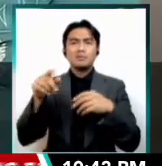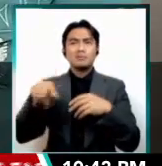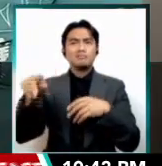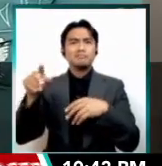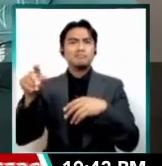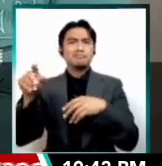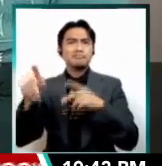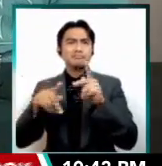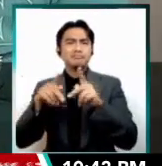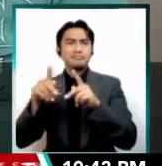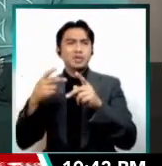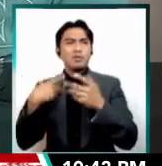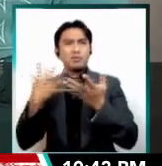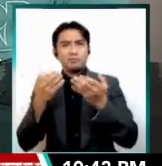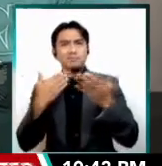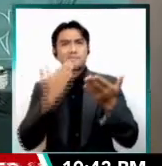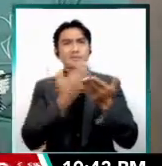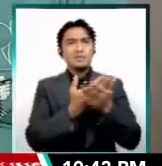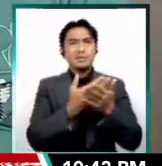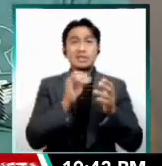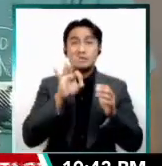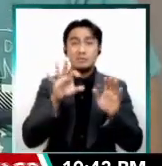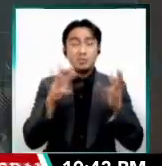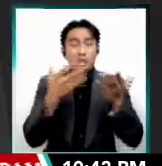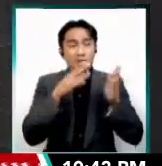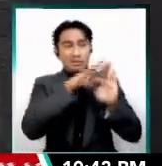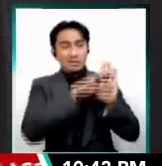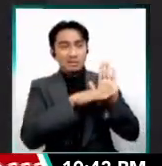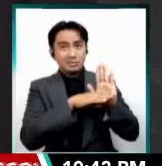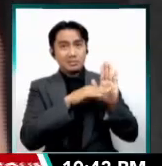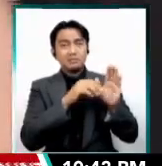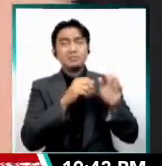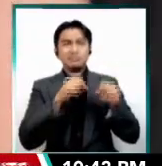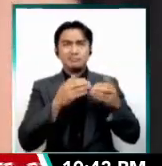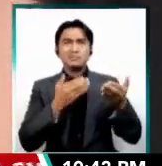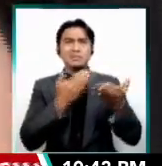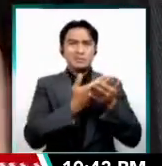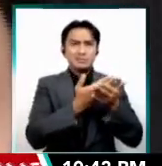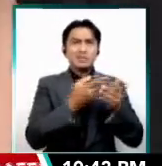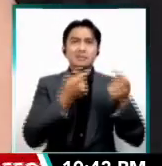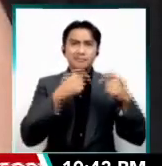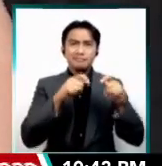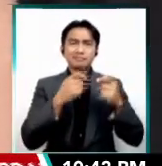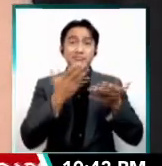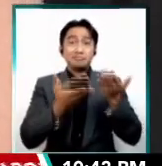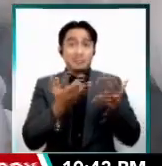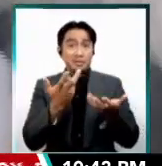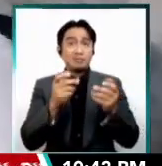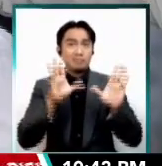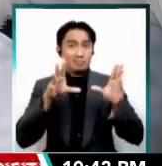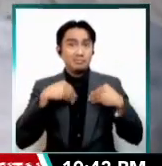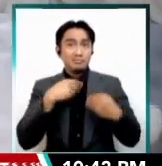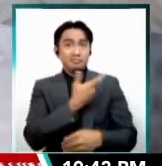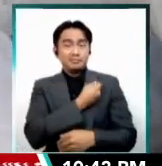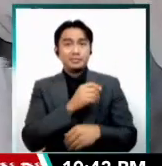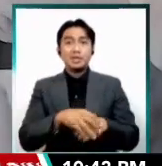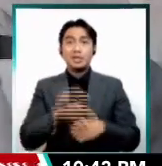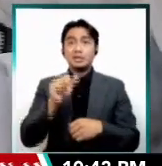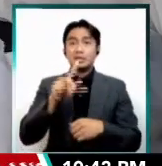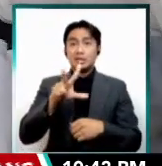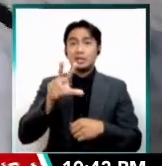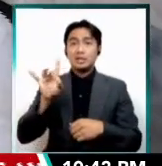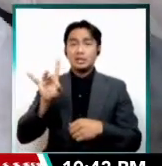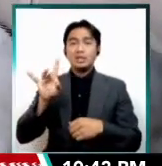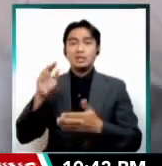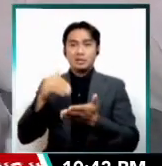sa listahan, nagpunta pa rin at nagbakasakali. Mula noong October 29, halos 38,000 na minors with